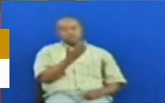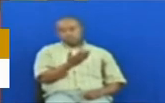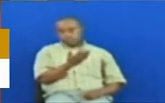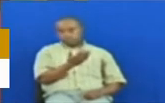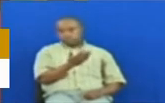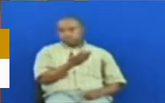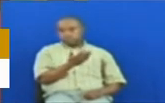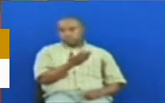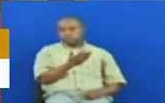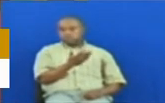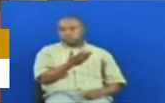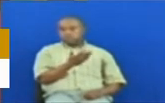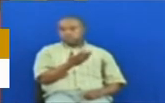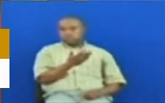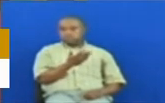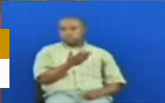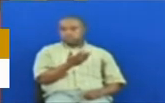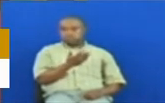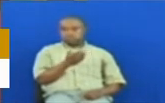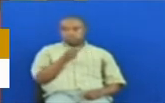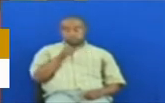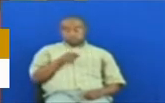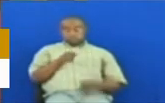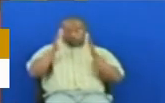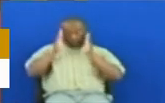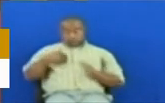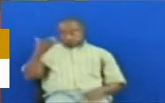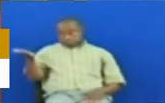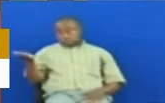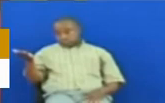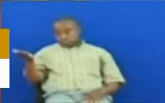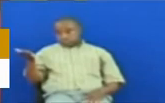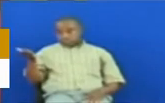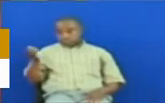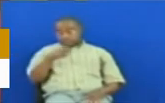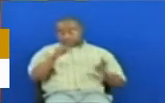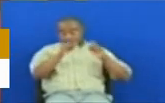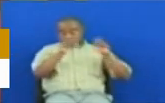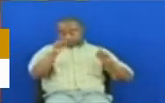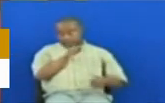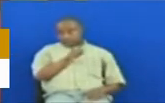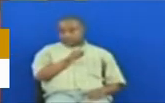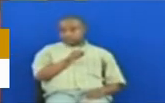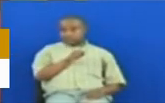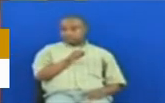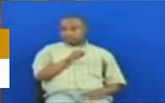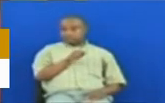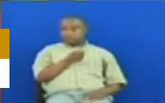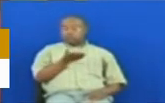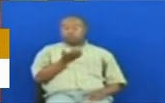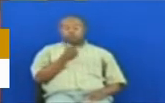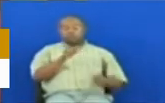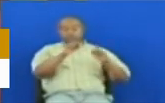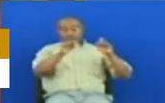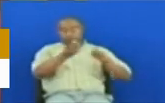At least 2 terms. Yani hoja hapa nadhani mheshimiwa ni kwamba kifungu kilivyobaki kama hivi, sababu kuna vifungu vingine vya